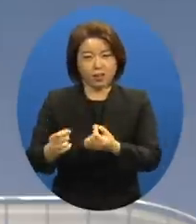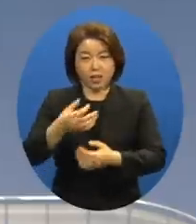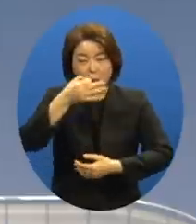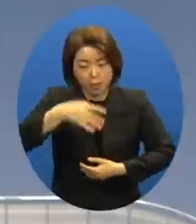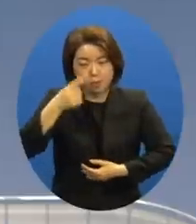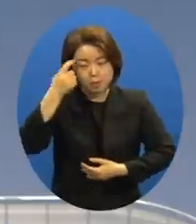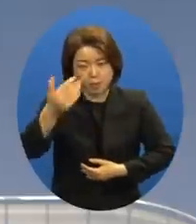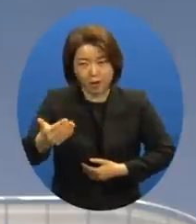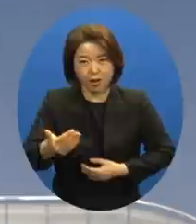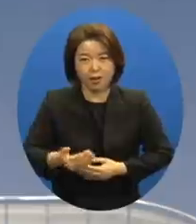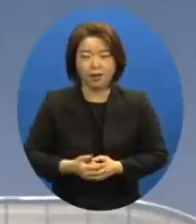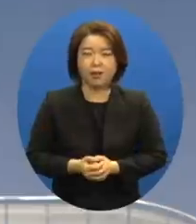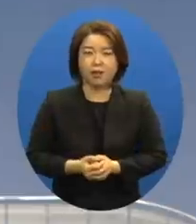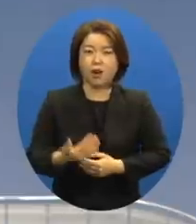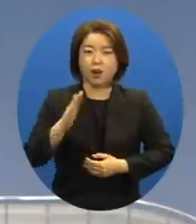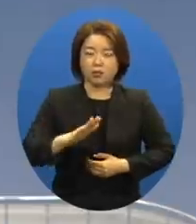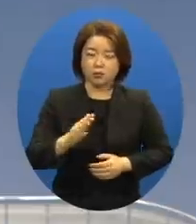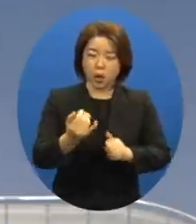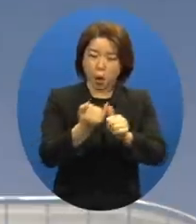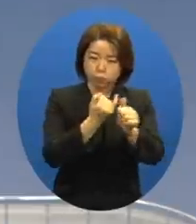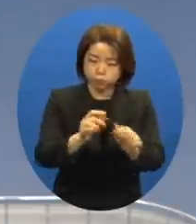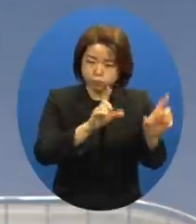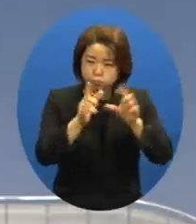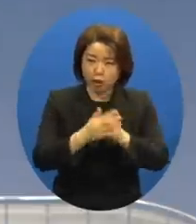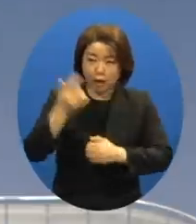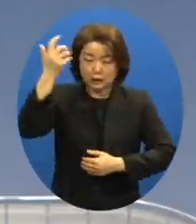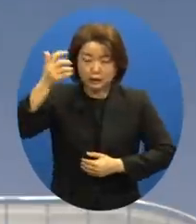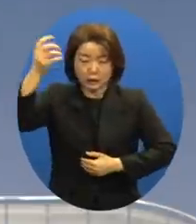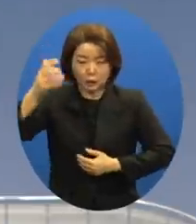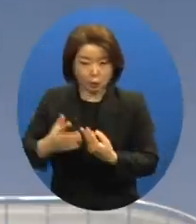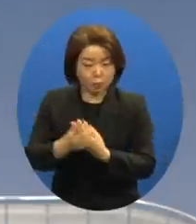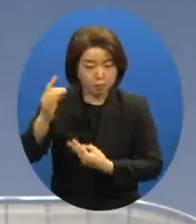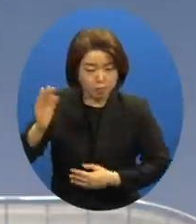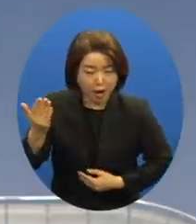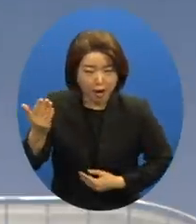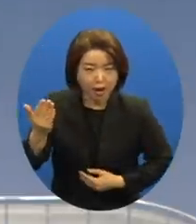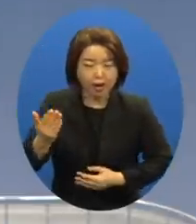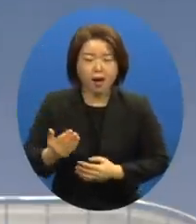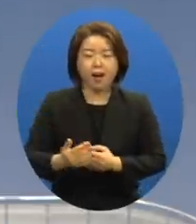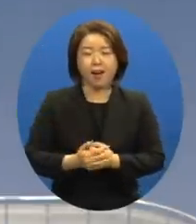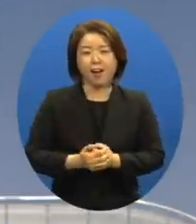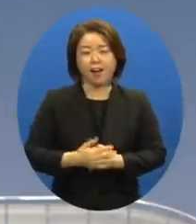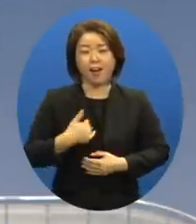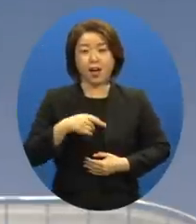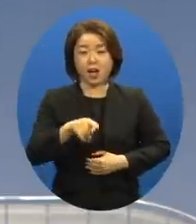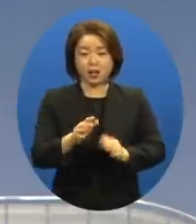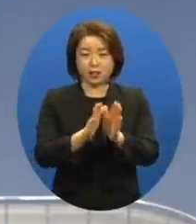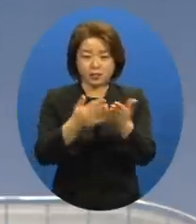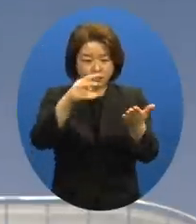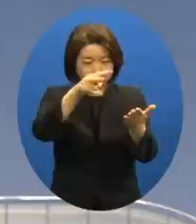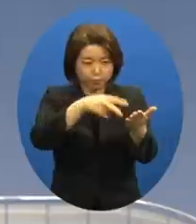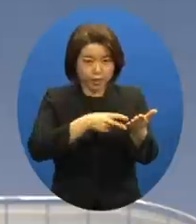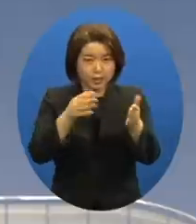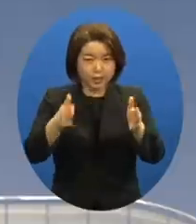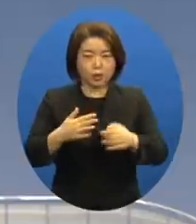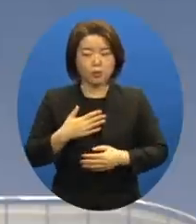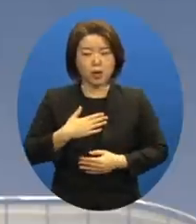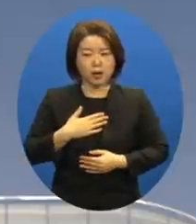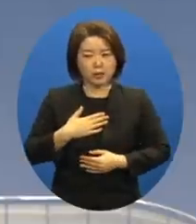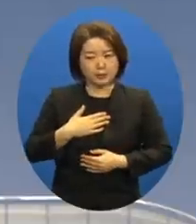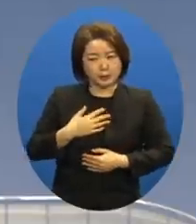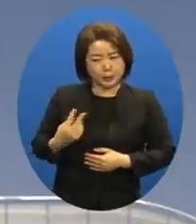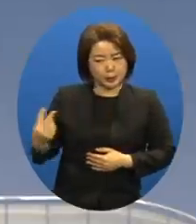거예요 그런데 부부 4 의 영적인 돈지 까지 되더라고요 제가 그 책을 읽으면서 저희 부부